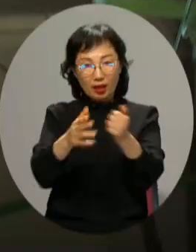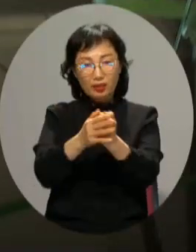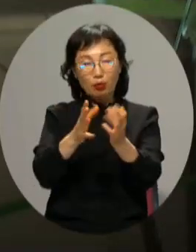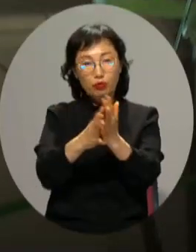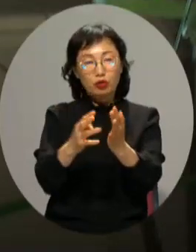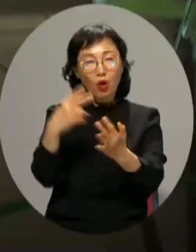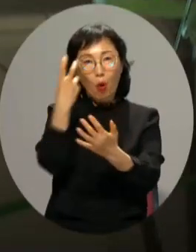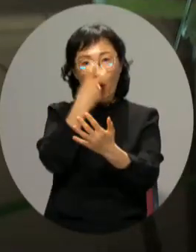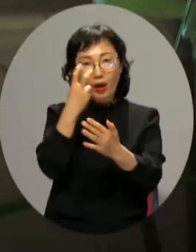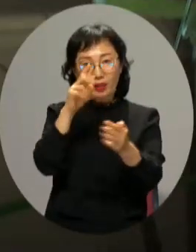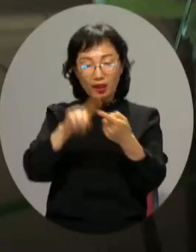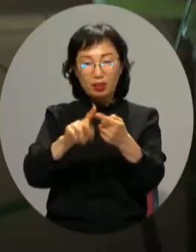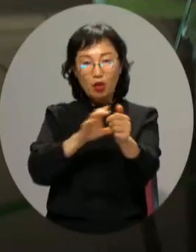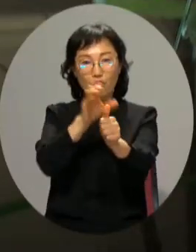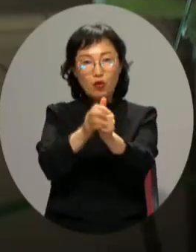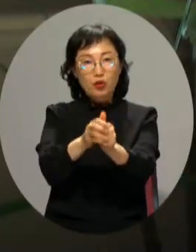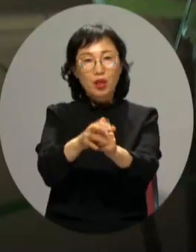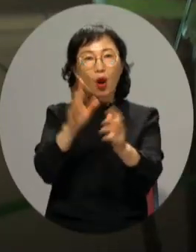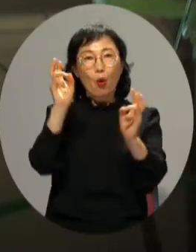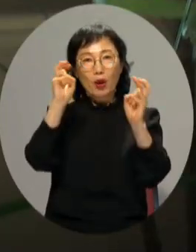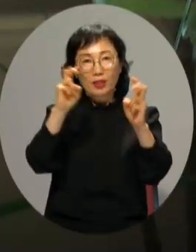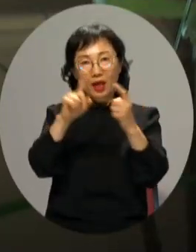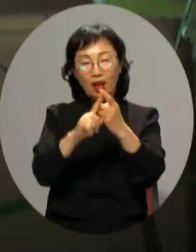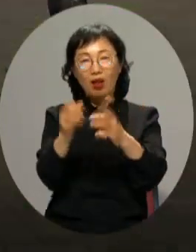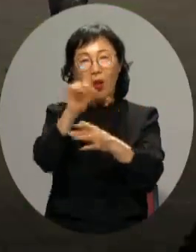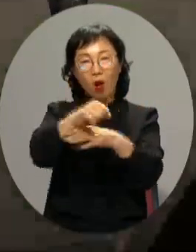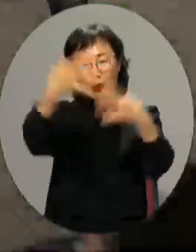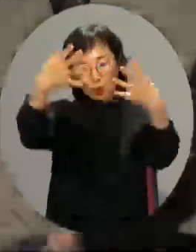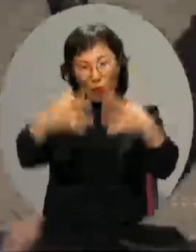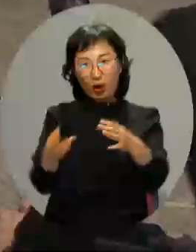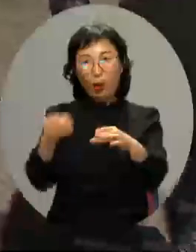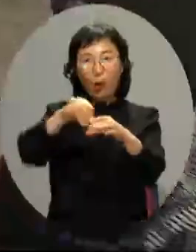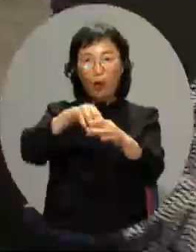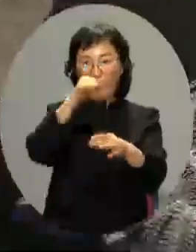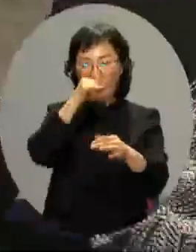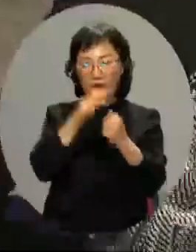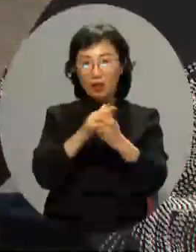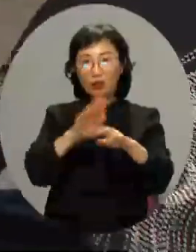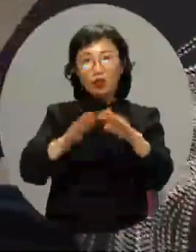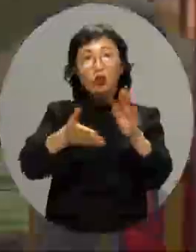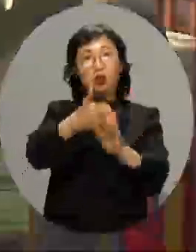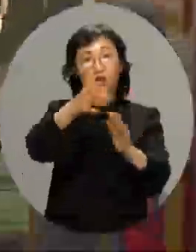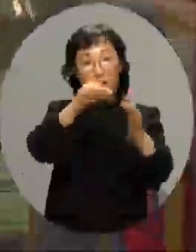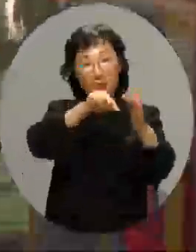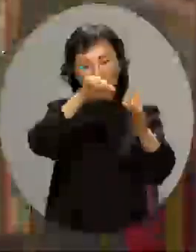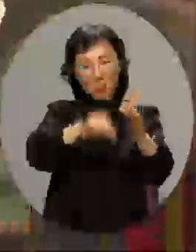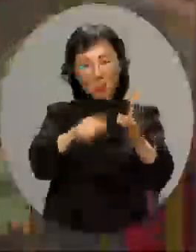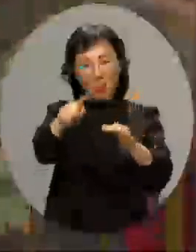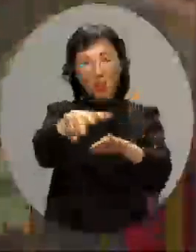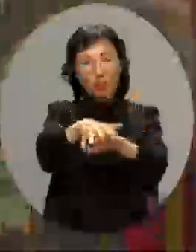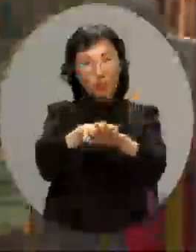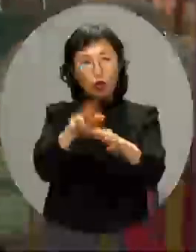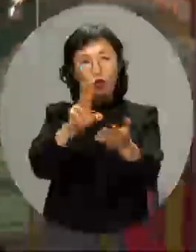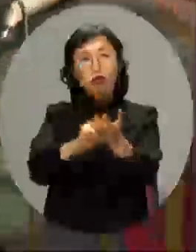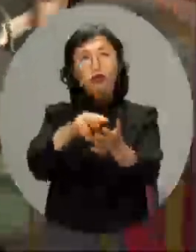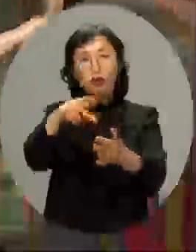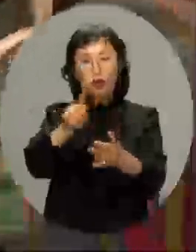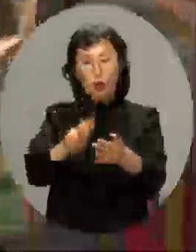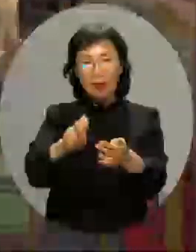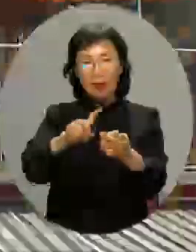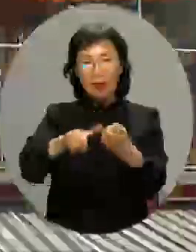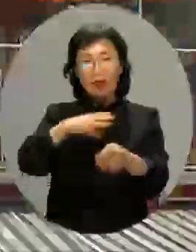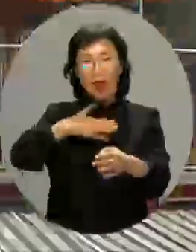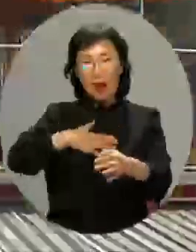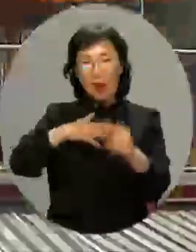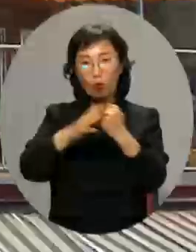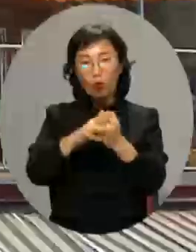관리는 이탁업체 허가 조건에 포함되어 있습니다. 전주시도 이런 구조적 문제점을 알고 놀이동산을